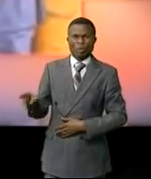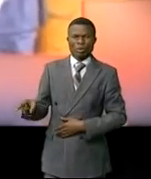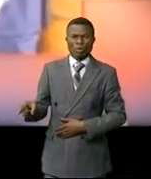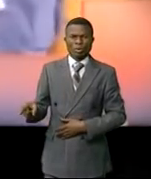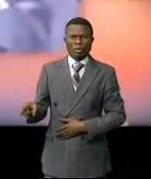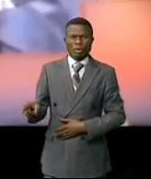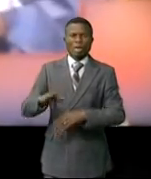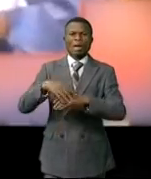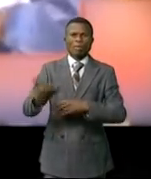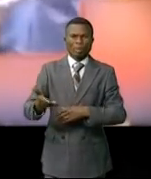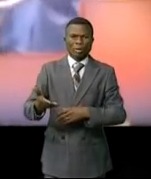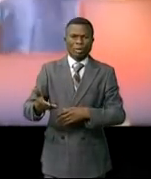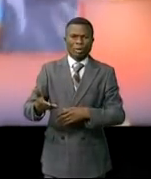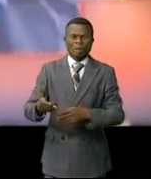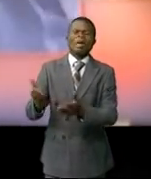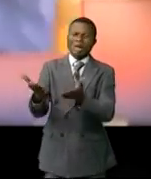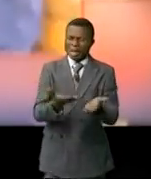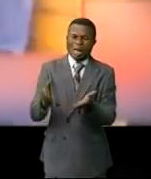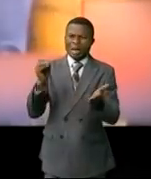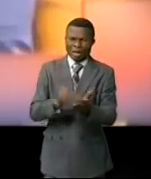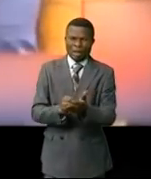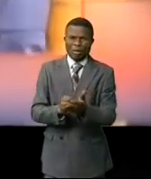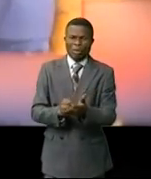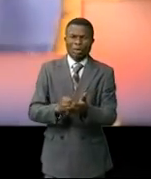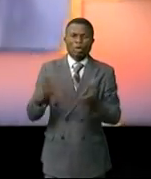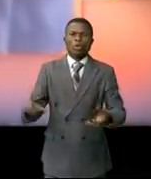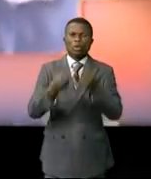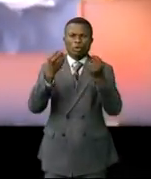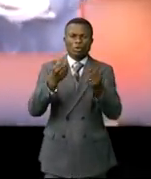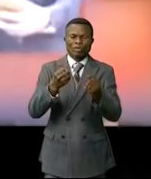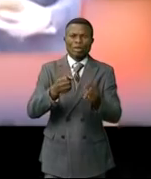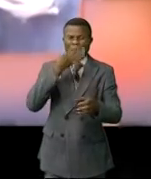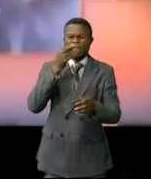et puis les raffiner davantage pour obtenir les diesels